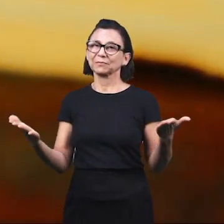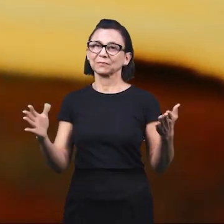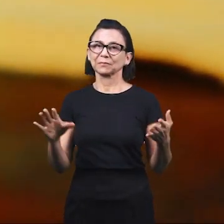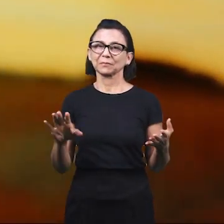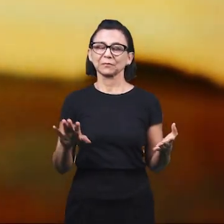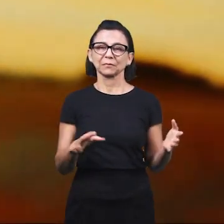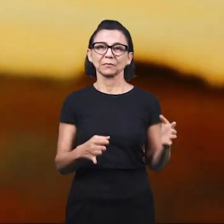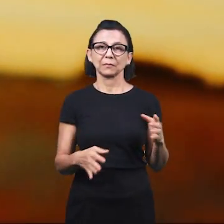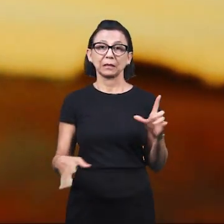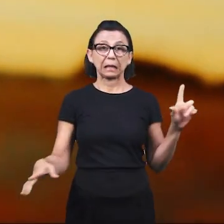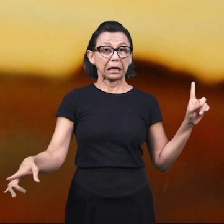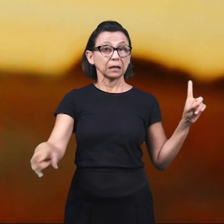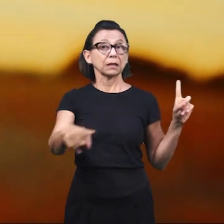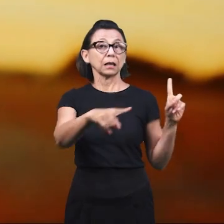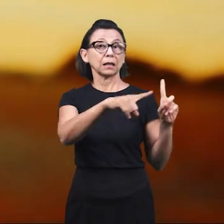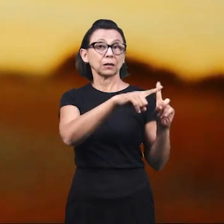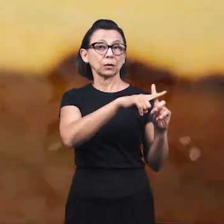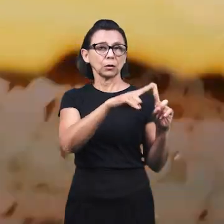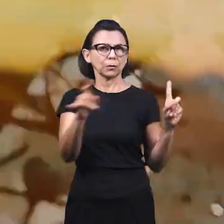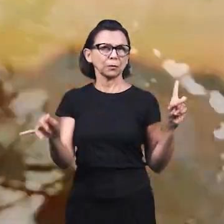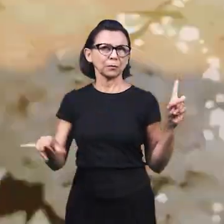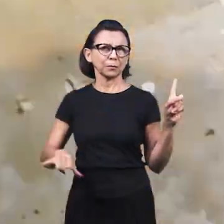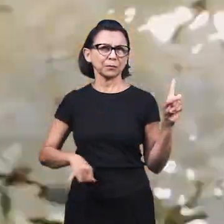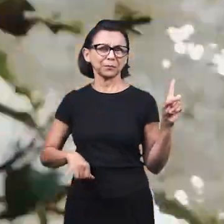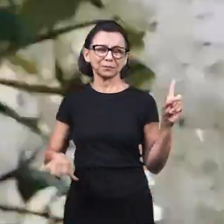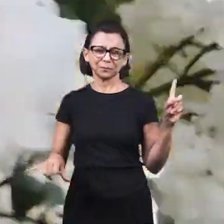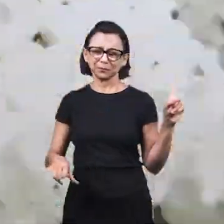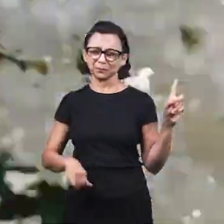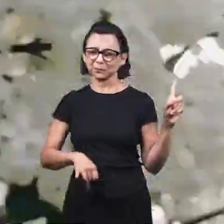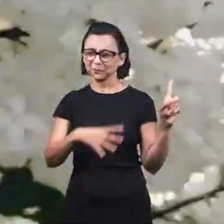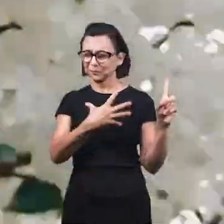И отдал нам всю любовь Свою.